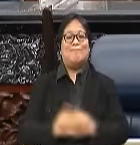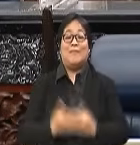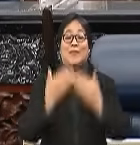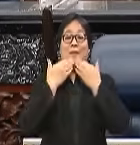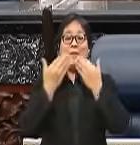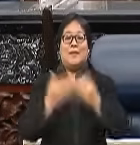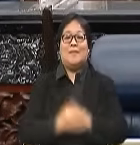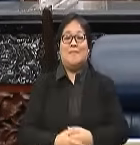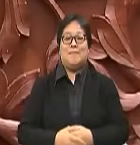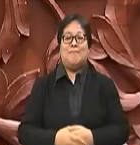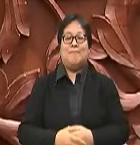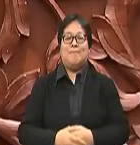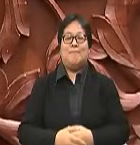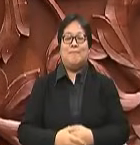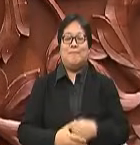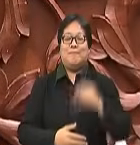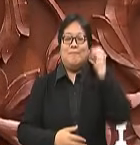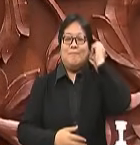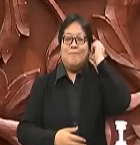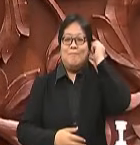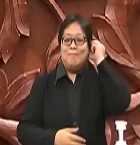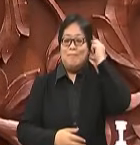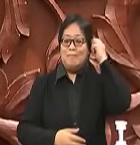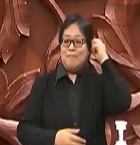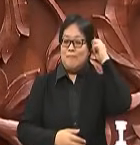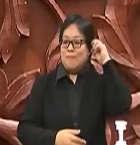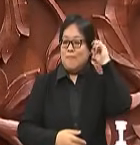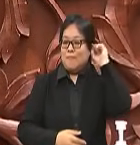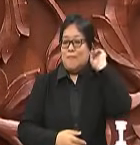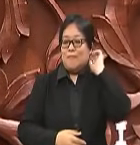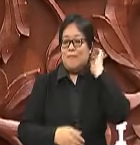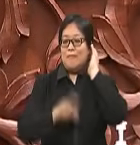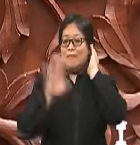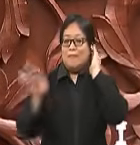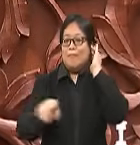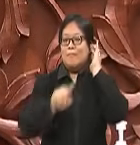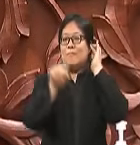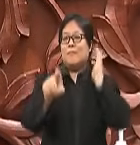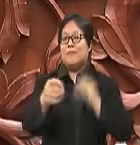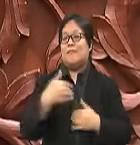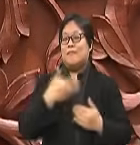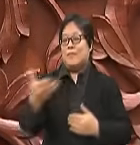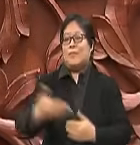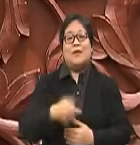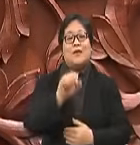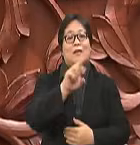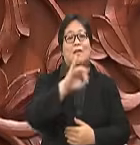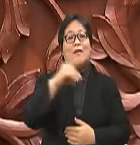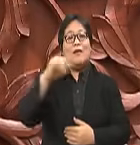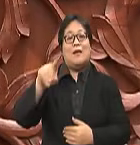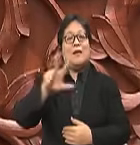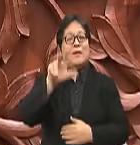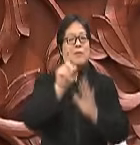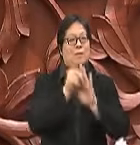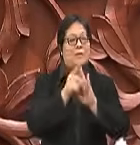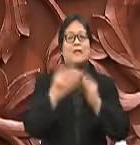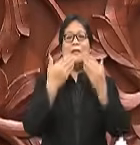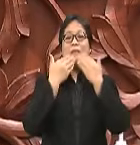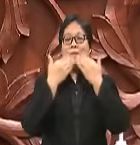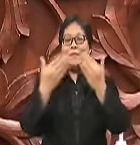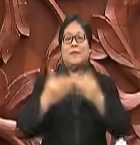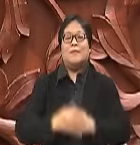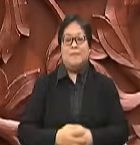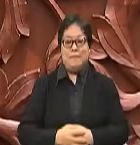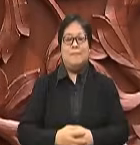seumaseh Mesir ke Kanaan piring tanyaan tambahan yang kedua saya jemput yang bernama trigading 31 Terima